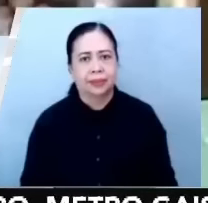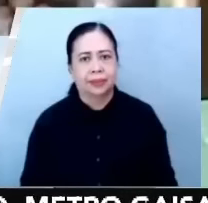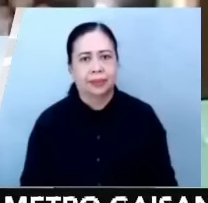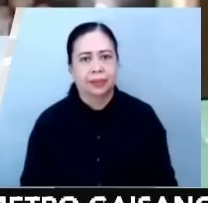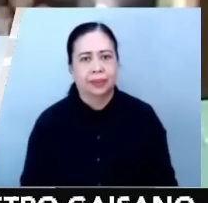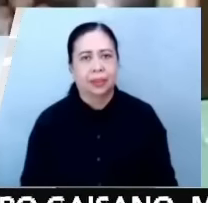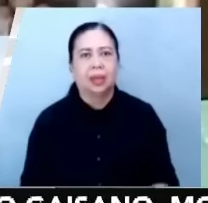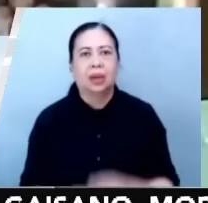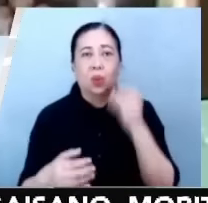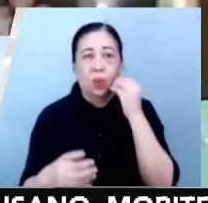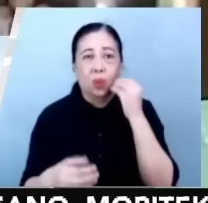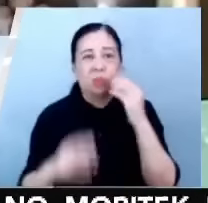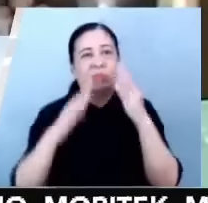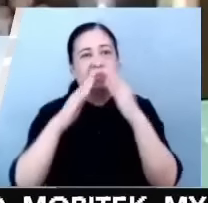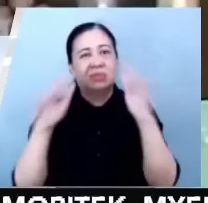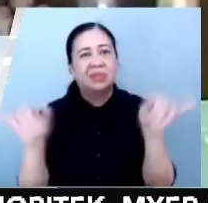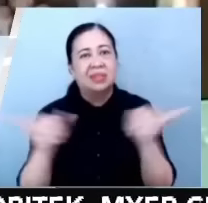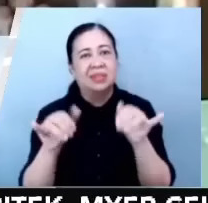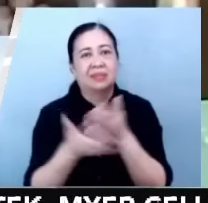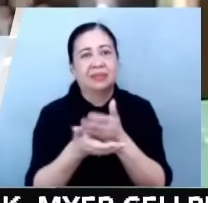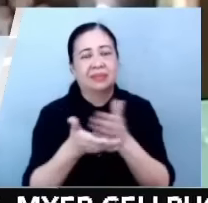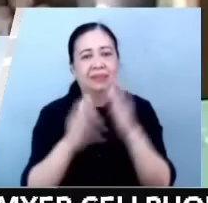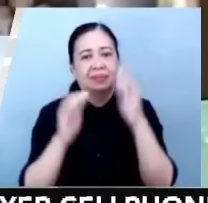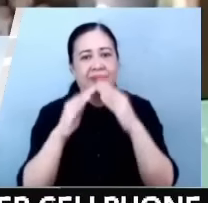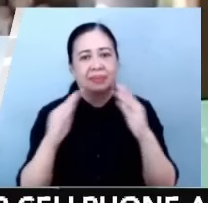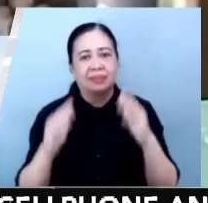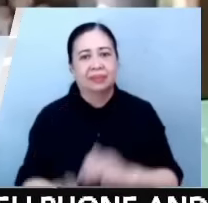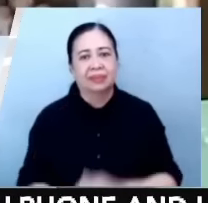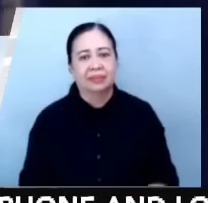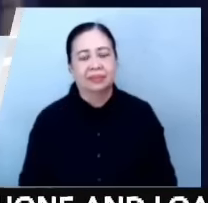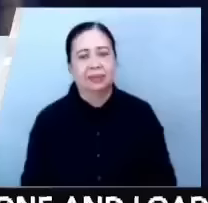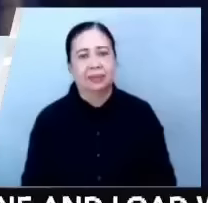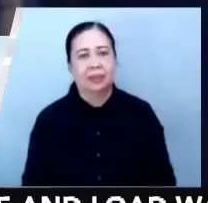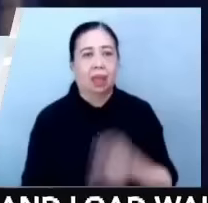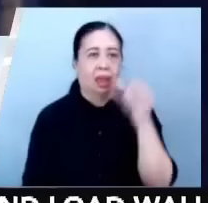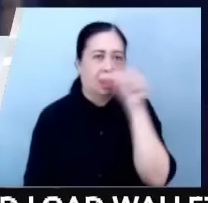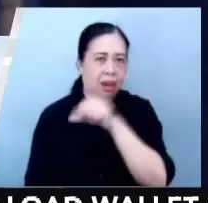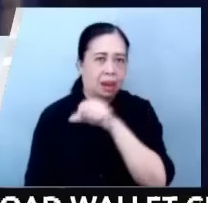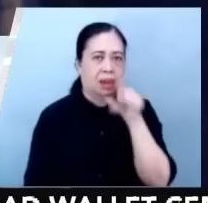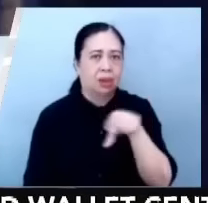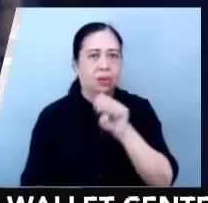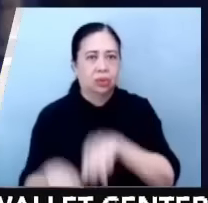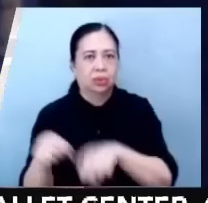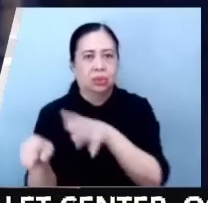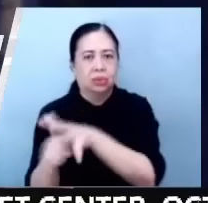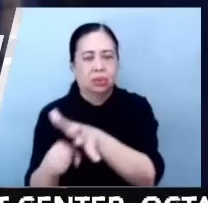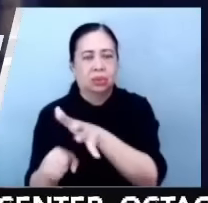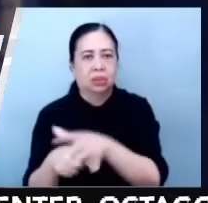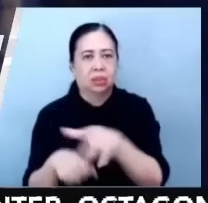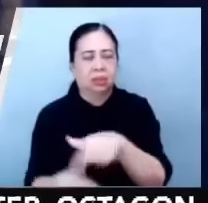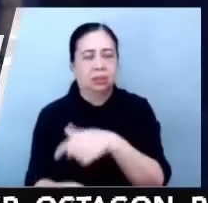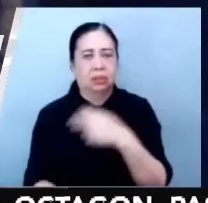Parang nalasing siya. No? Nalasing siya kaya nagalaw niya. Pero, may nangyari ba talaga panggagahasa?